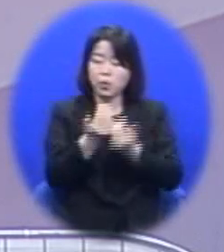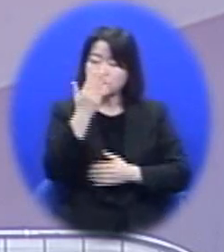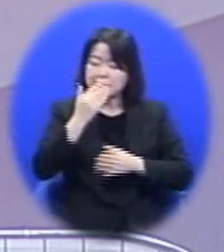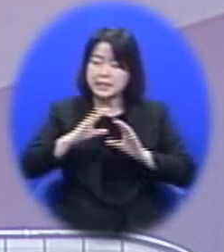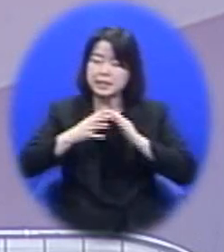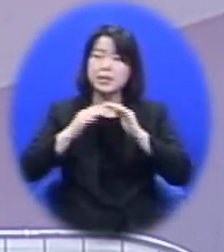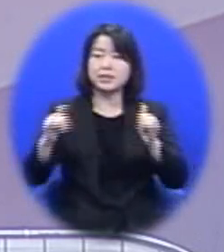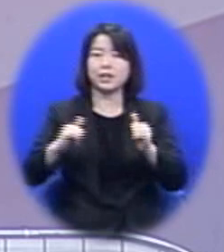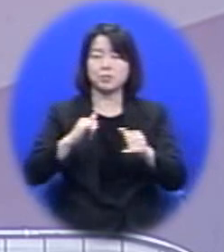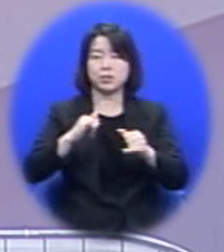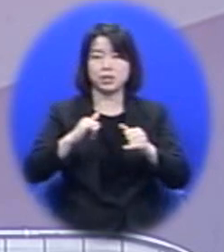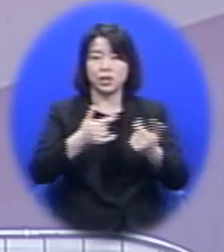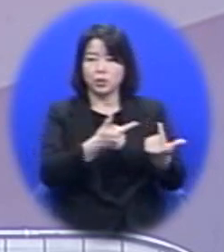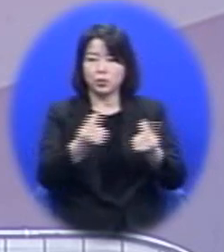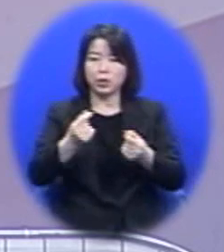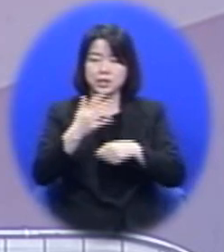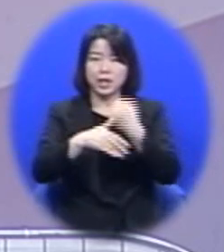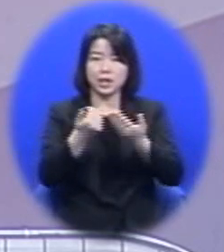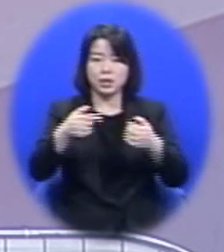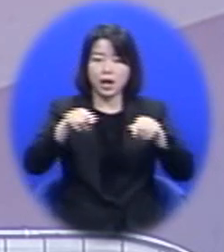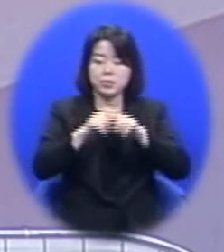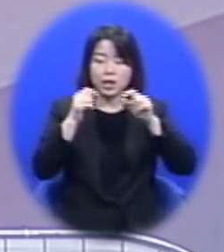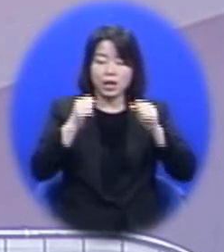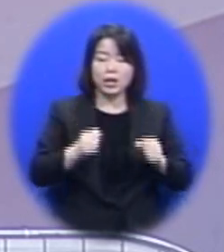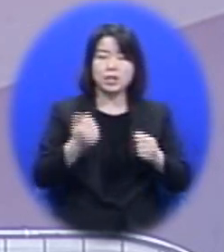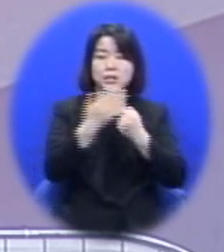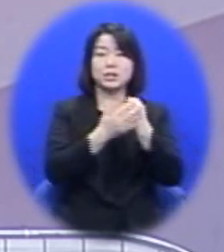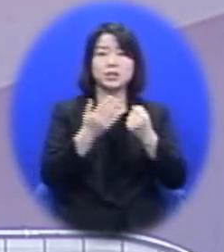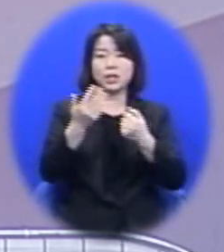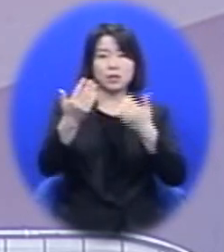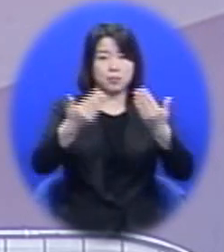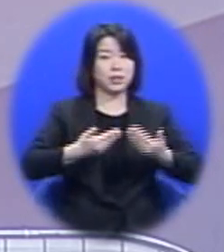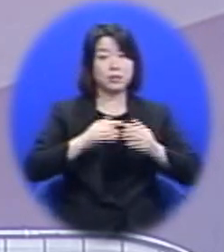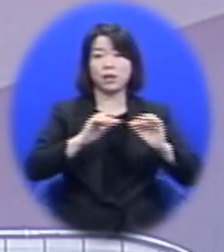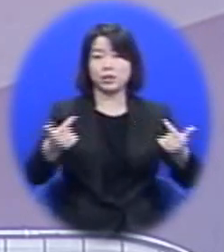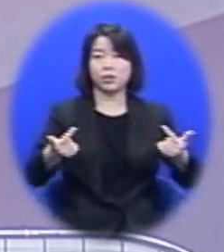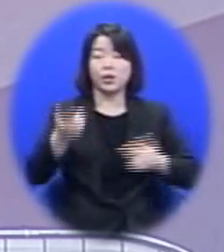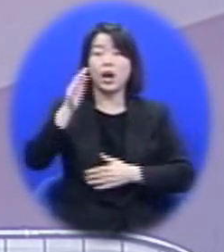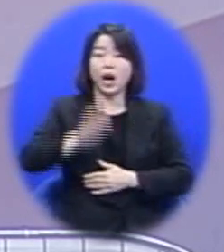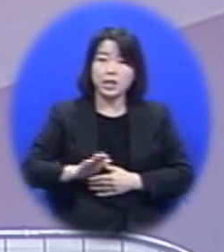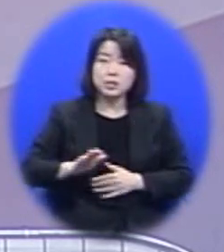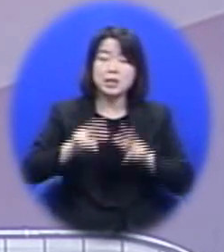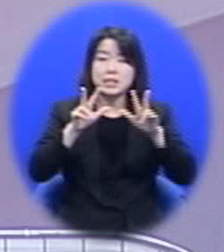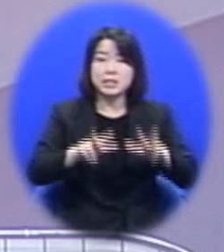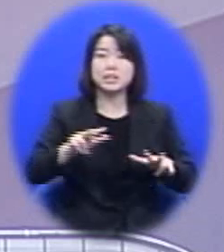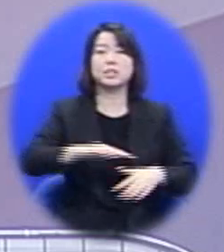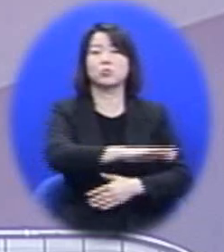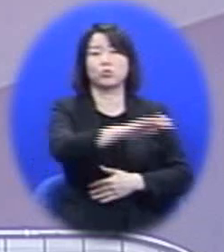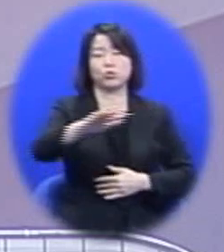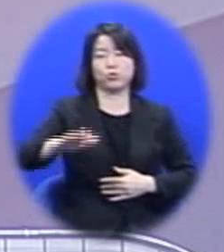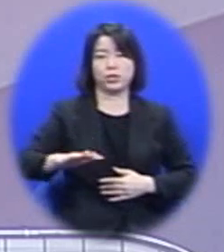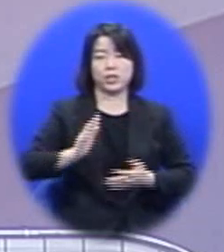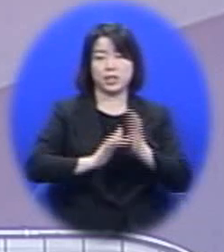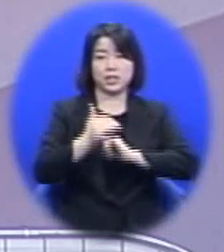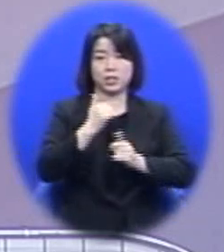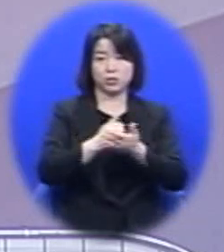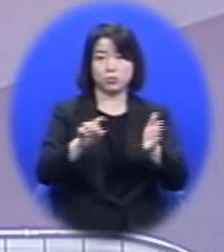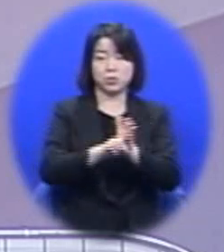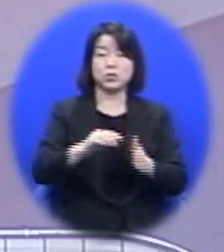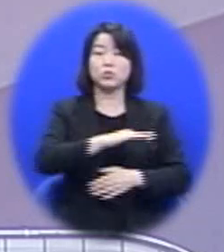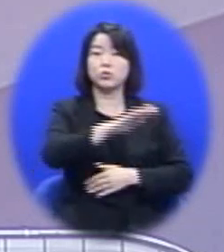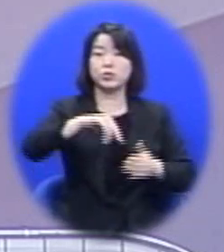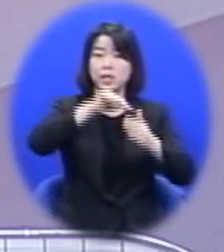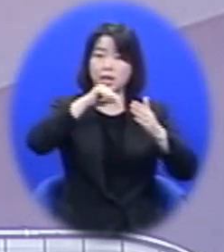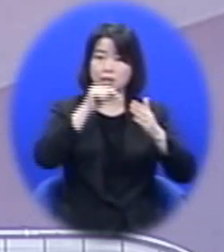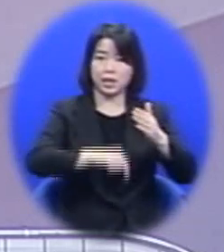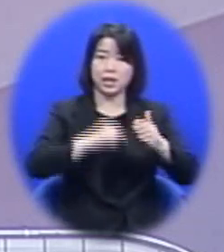다 하나님이 함께하는 은혜를 받은 게 아닙니다. 그런데 지금 예수 믿는 우리들은 우리 안에